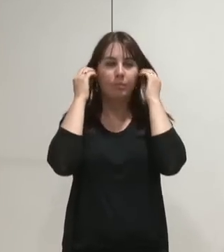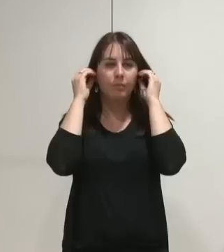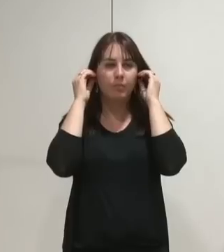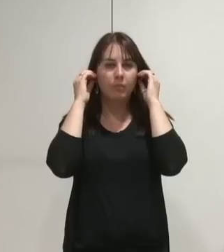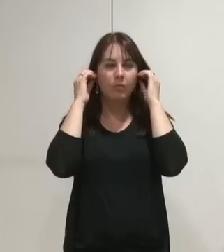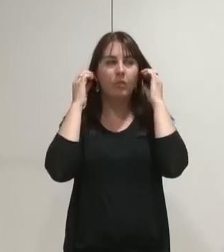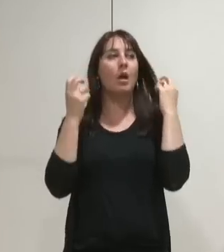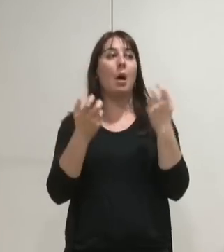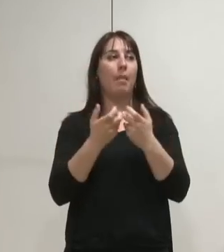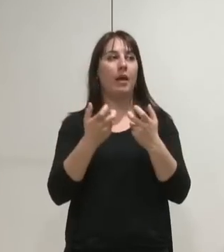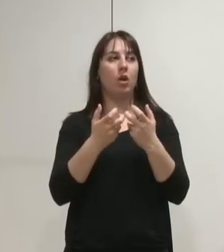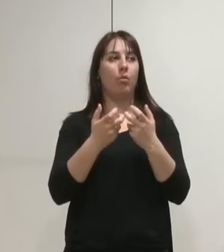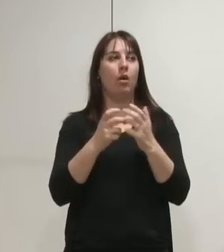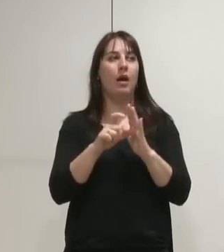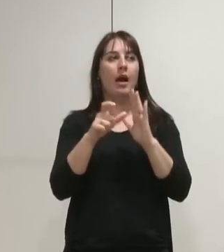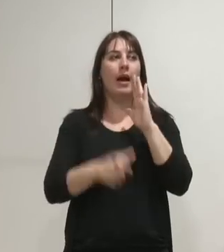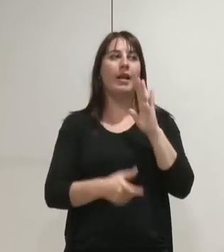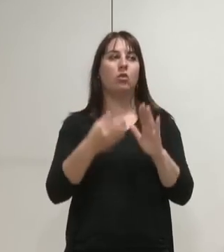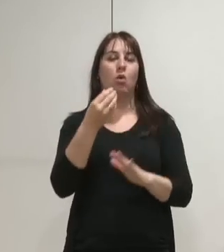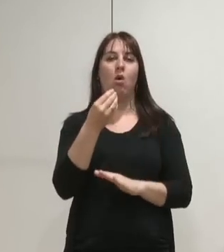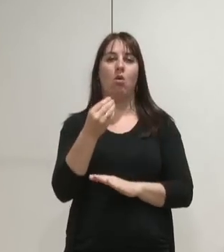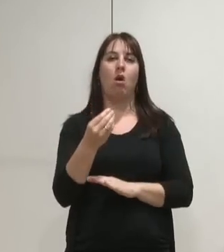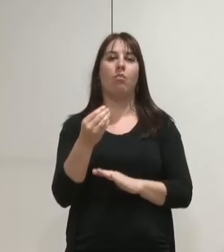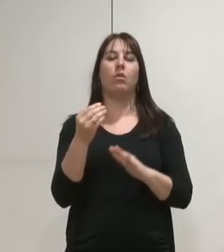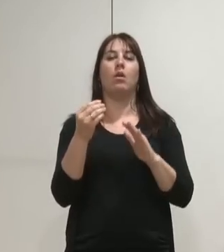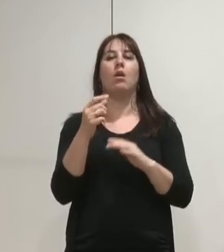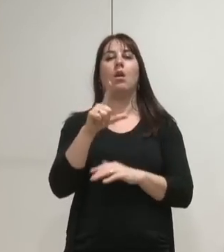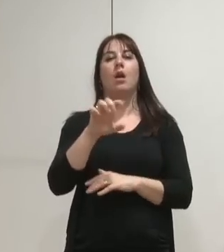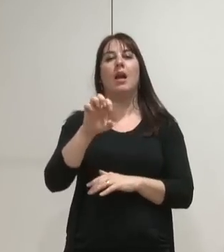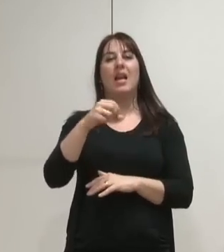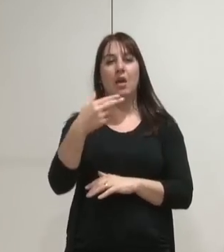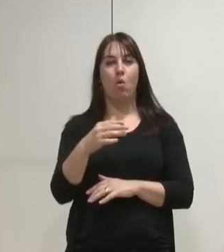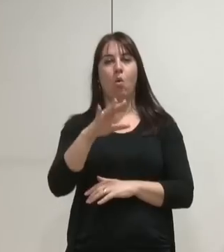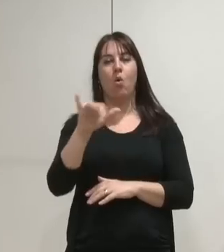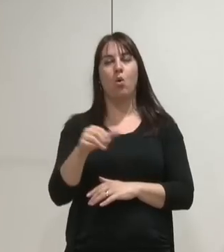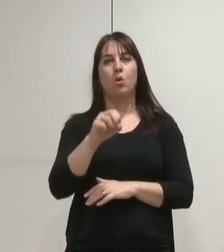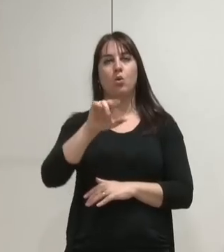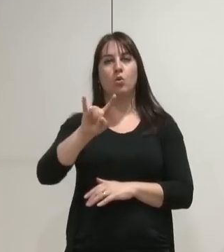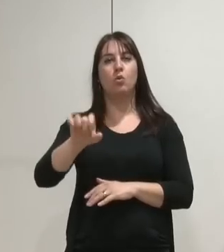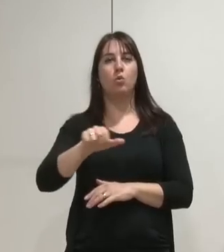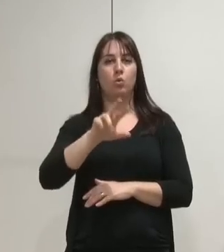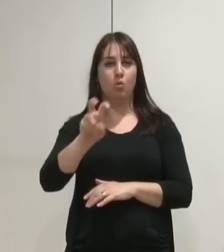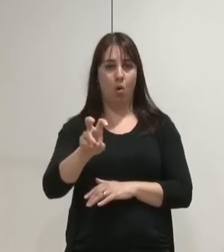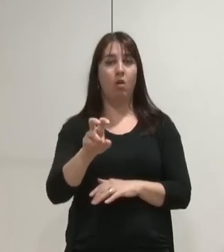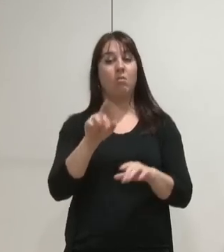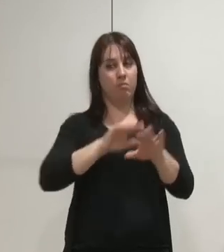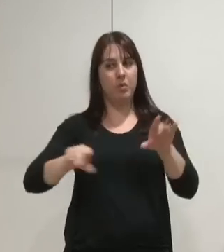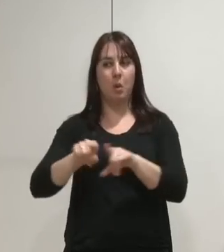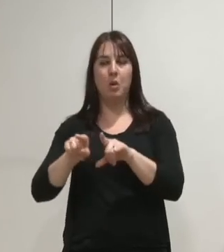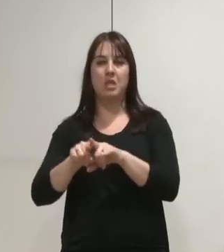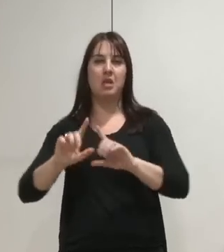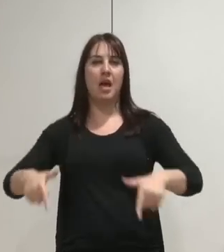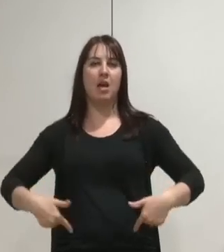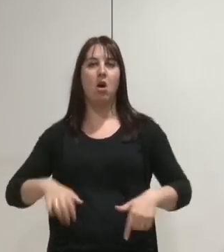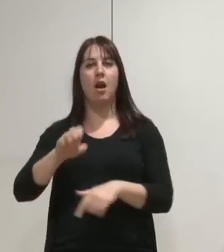agrandir par exemple le restaurant scolaire de Léon jouau et on discute aussi pour l'école éélysée chatin donc voilà